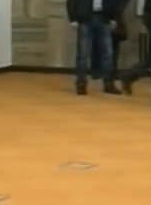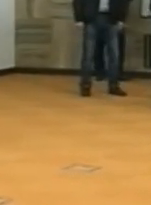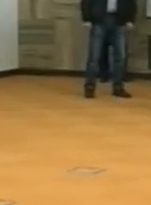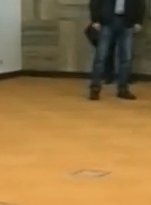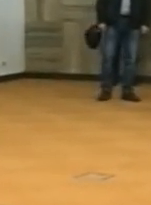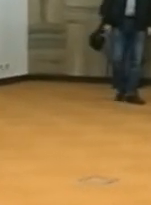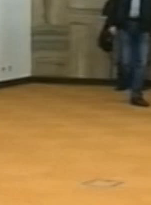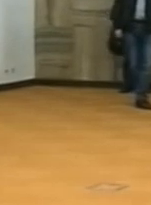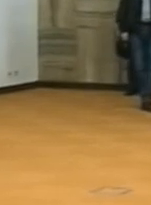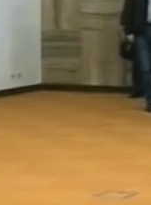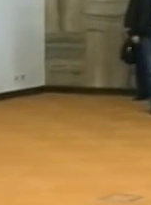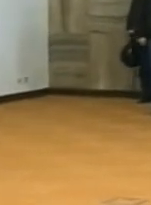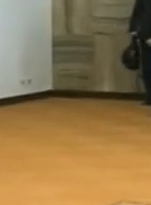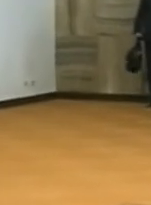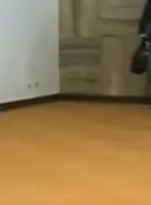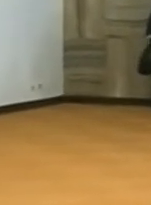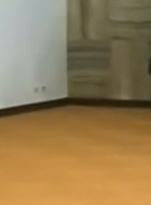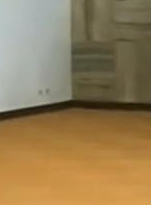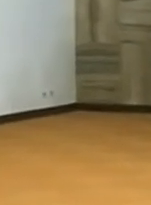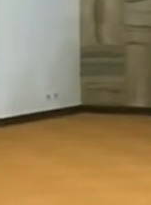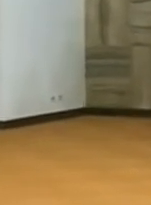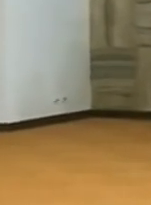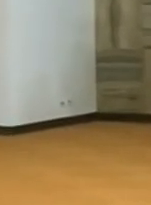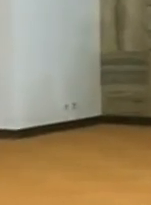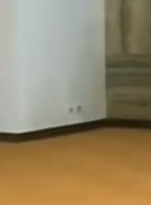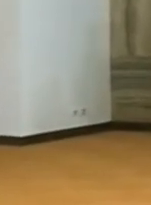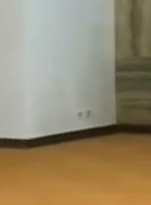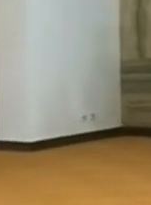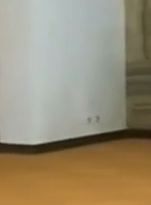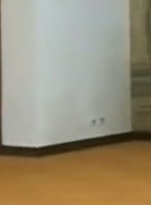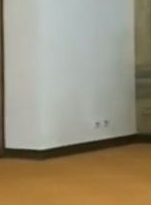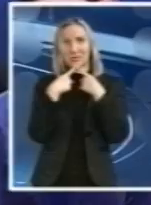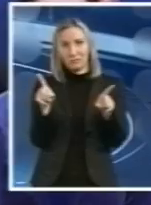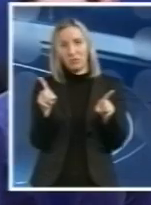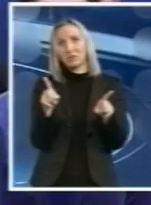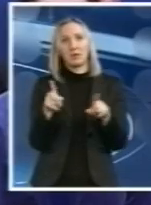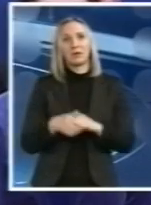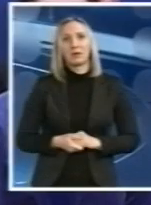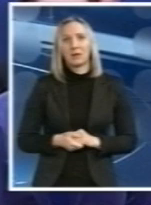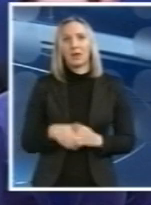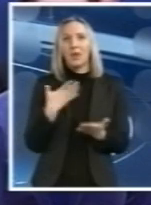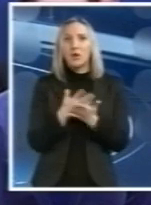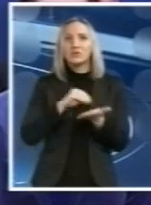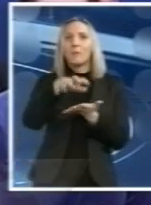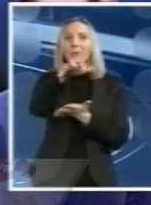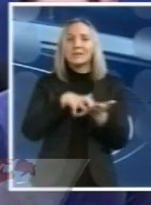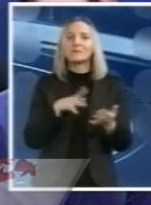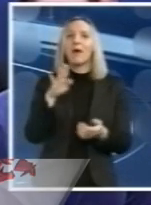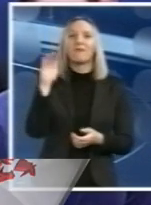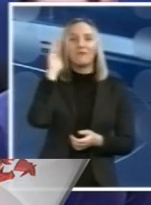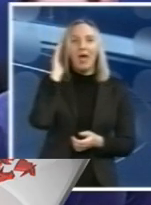do 28 dana. Ovo radimo da bismo sačuvali zemlju, kaže predsjednik. Na osnovu pisma koje su vladi i